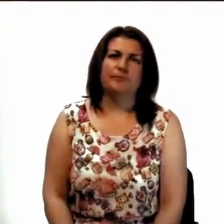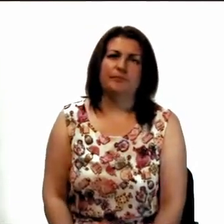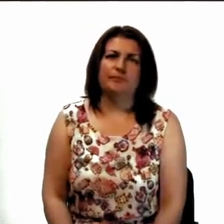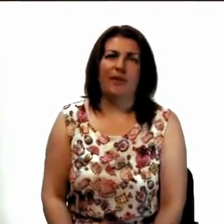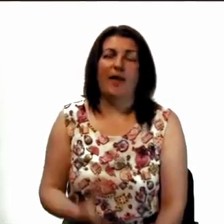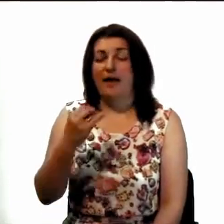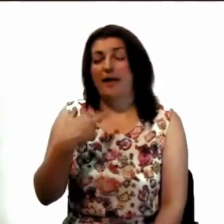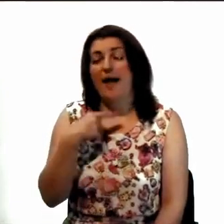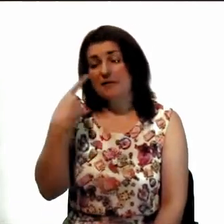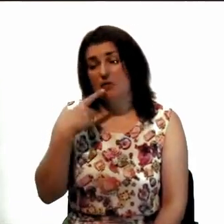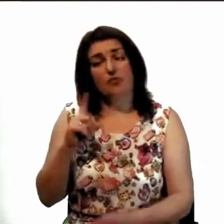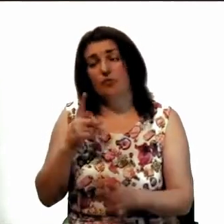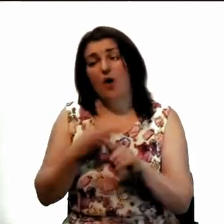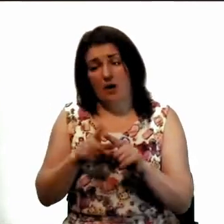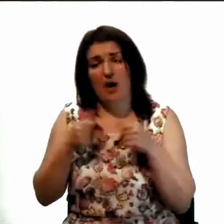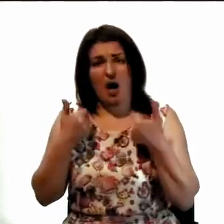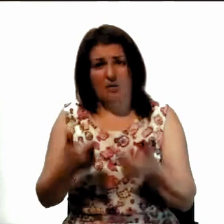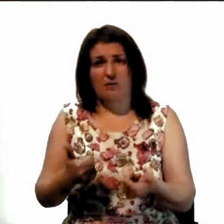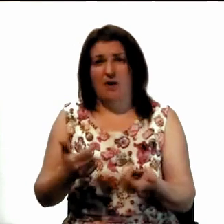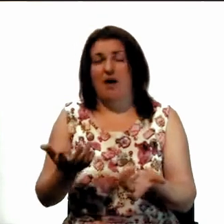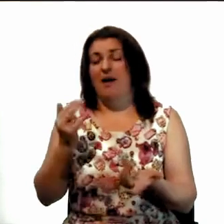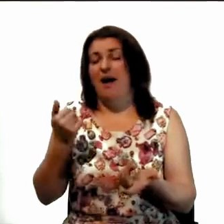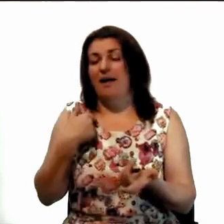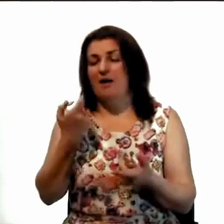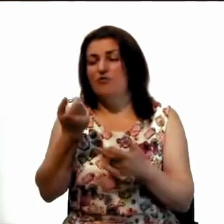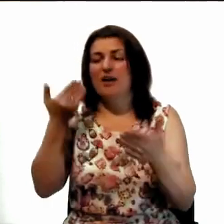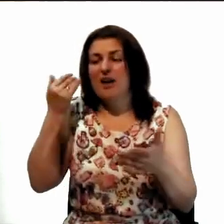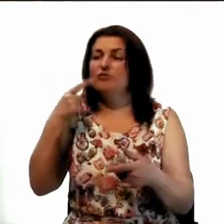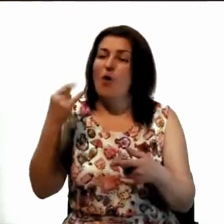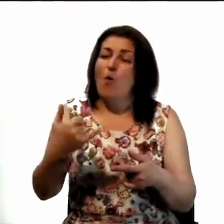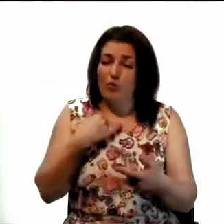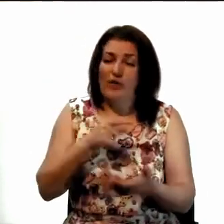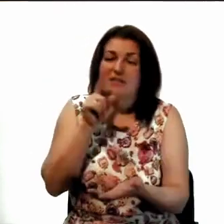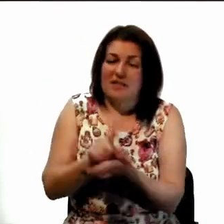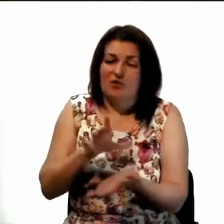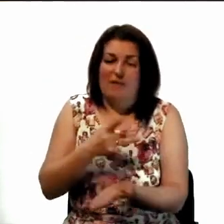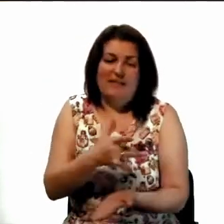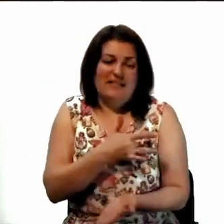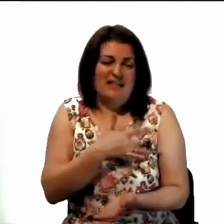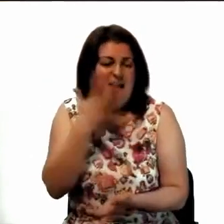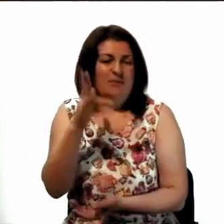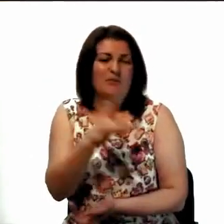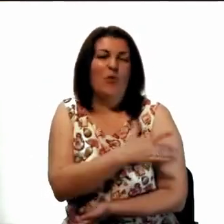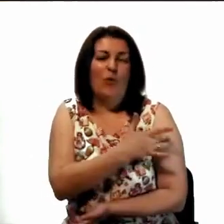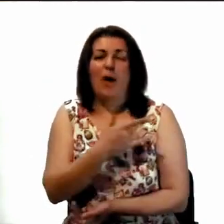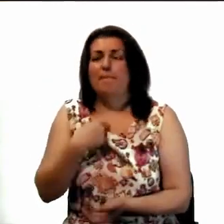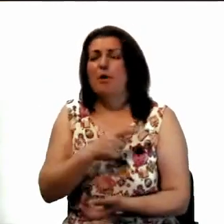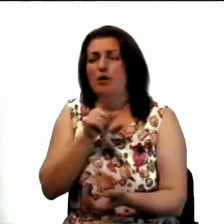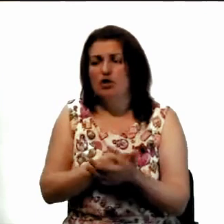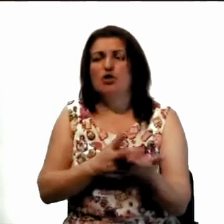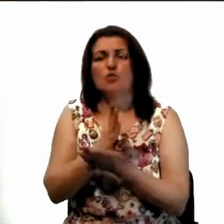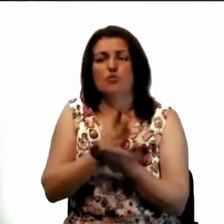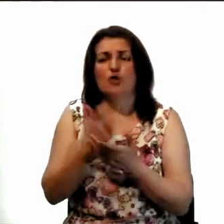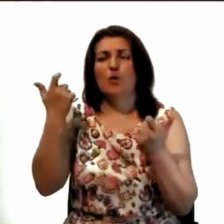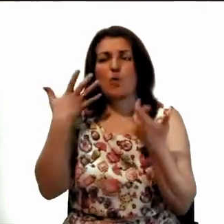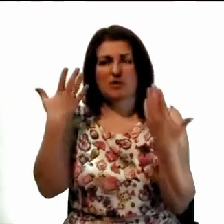И я скажу, что это хорошо. Как я чуть ранее сказал, что у нас должно быть сердце слуги. Мы должны служить